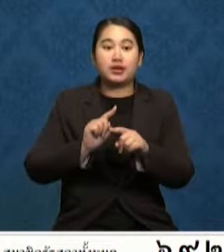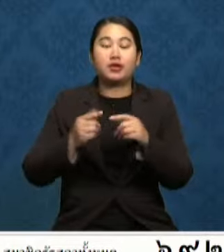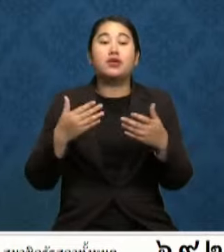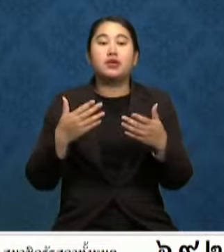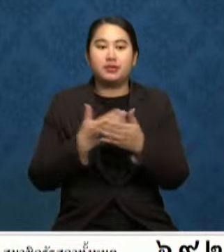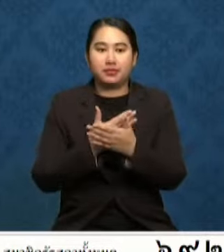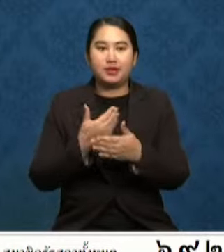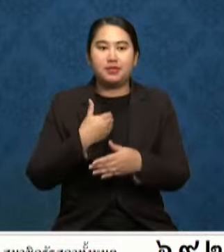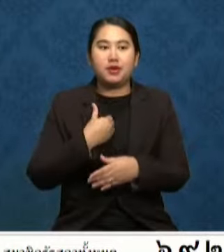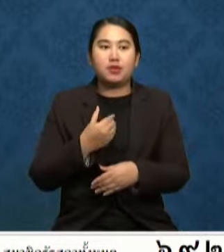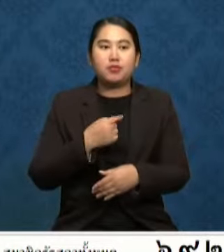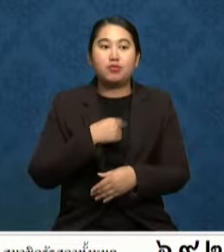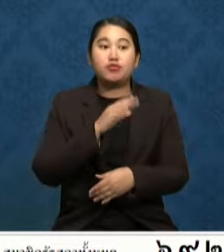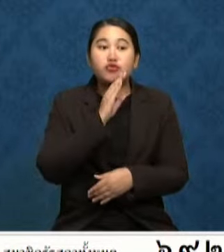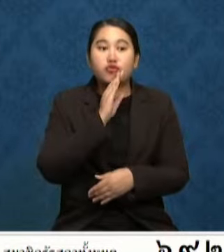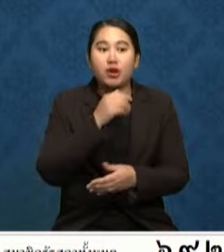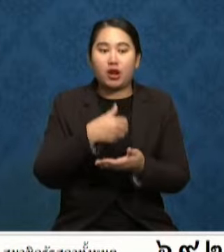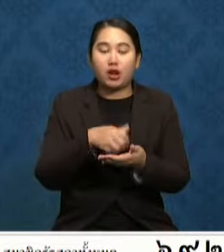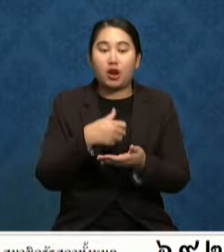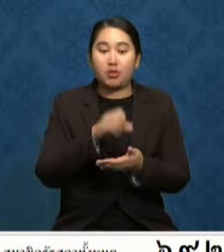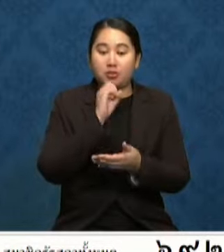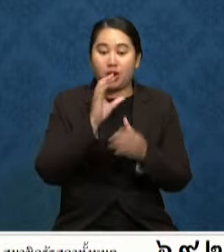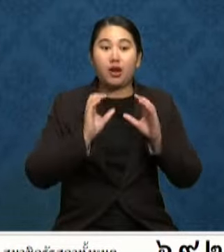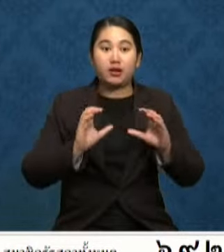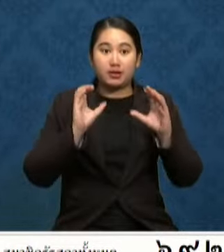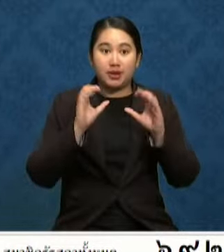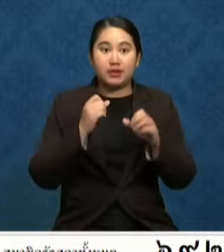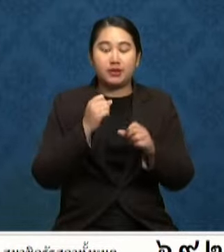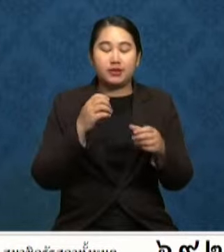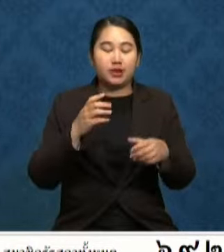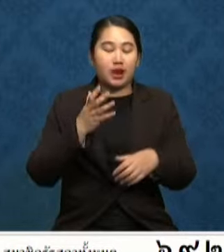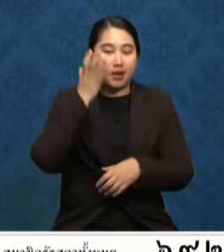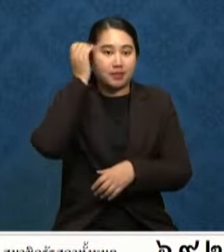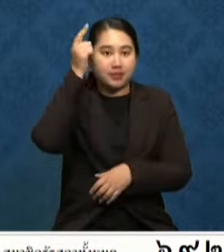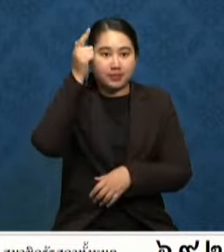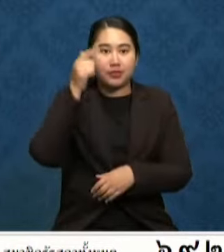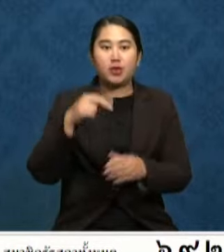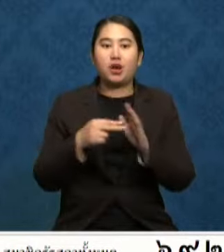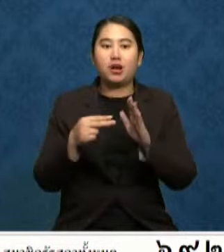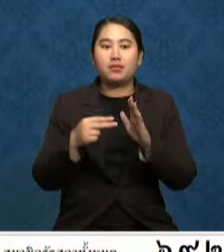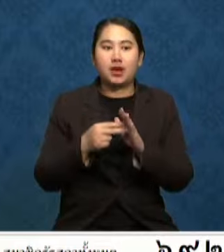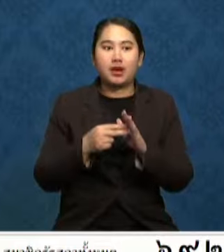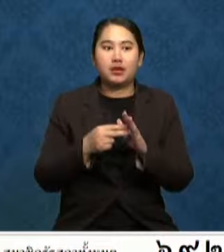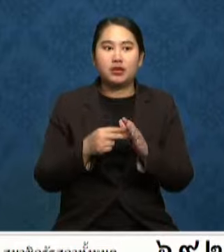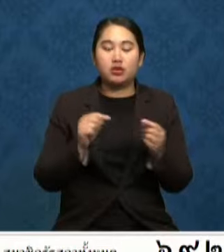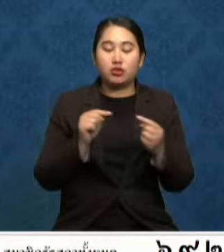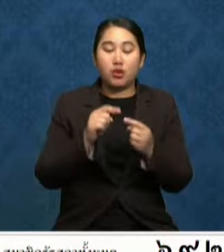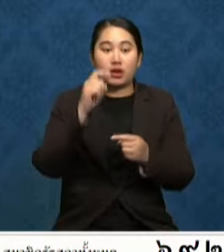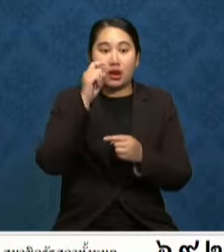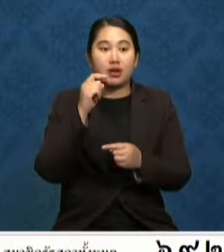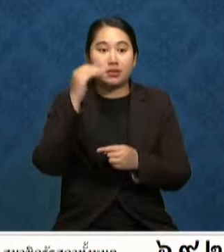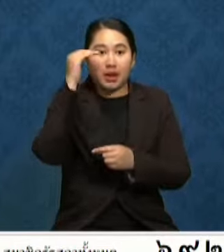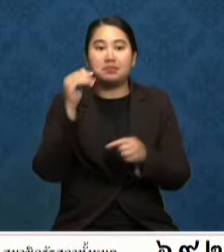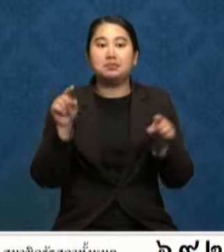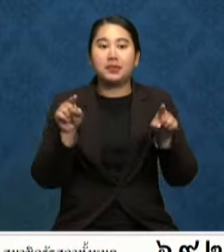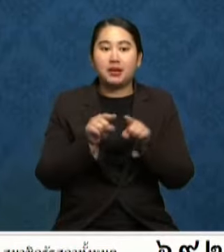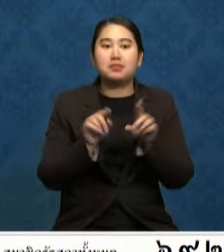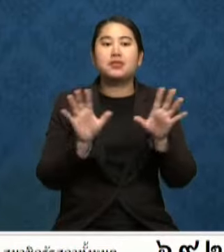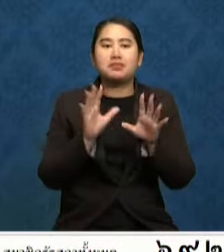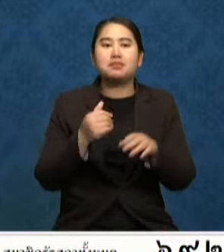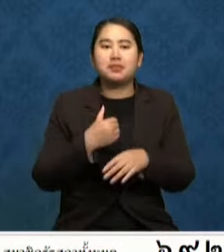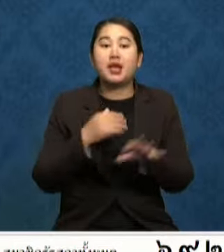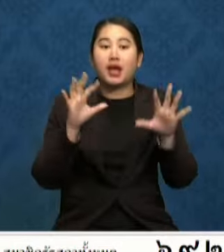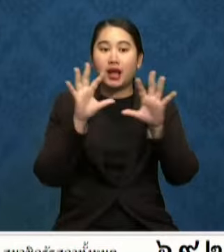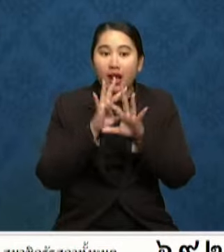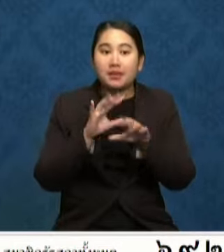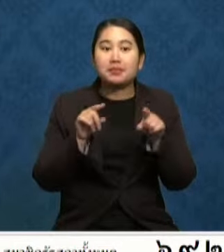ผมไม่ตั้งสมมิธานว่ารัฐบาลแพรธงทานคือรัฐบาลเศรษฐามีข้อเหมอนกนอยอย